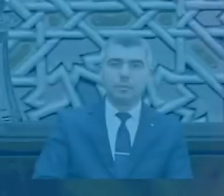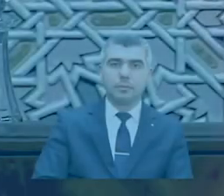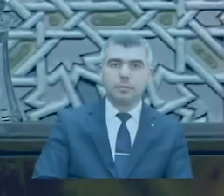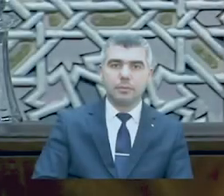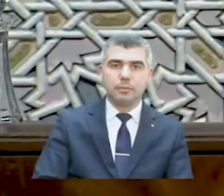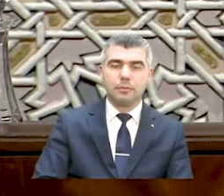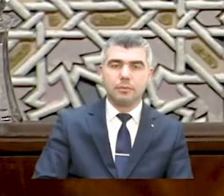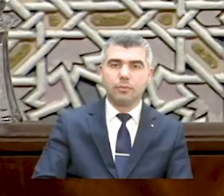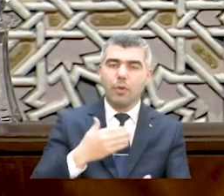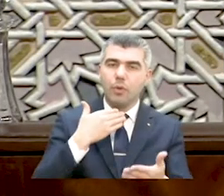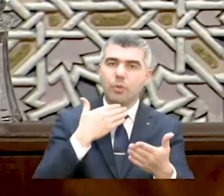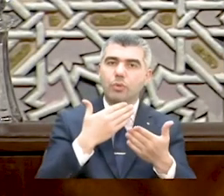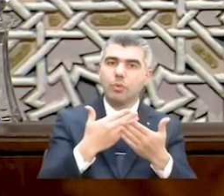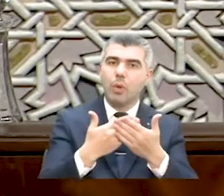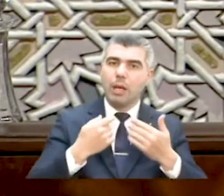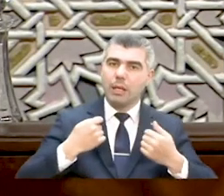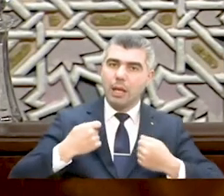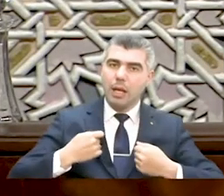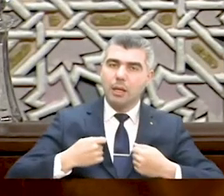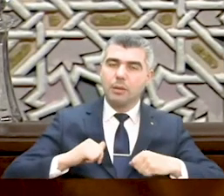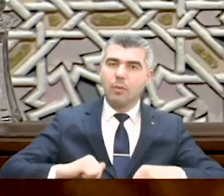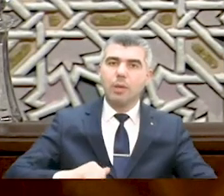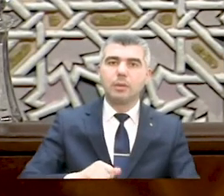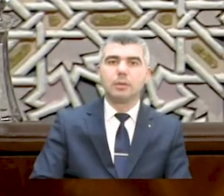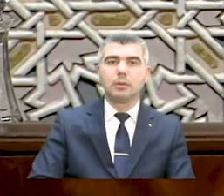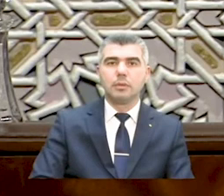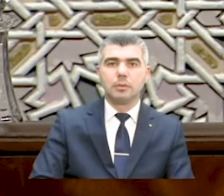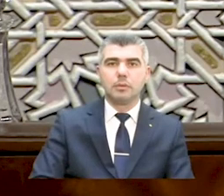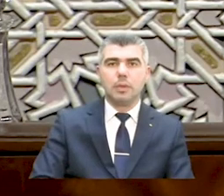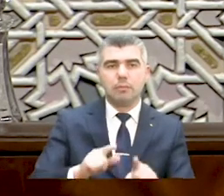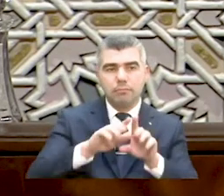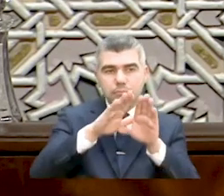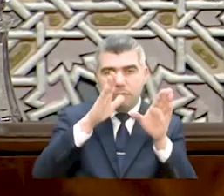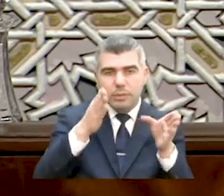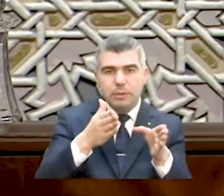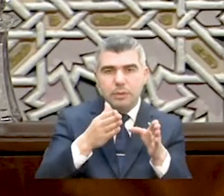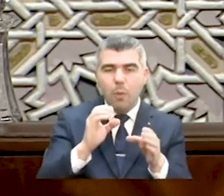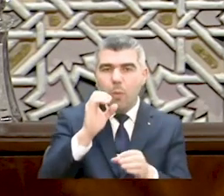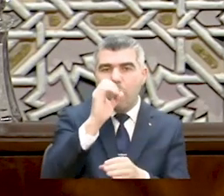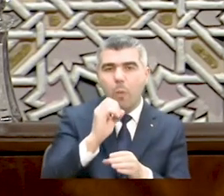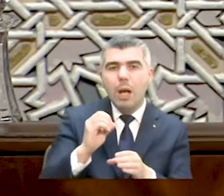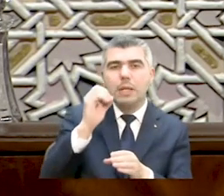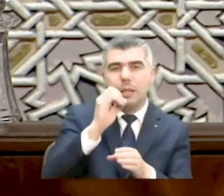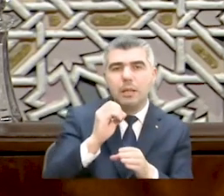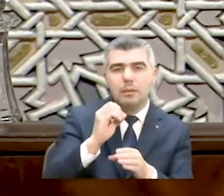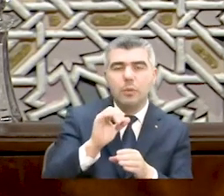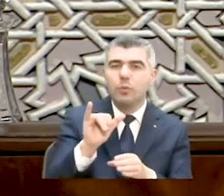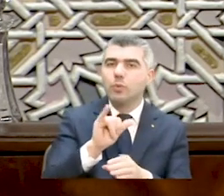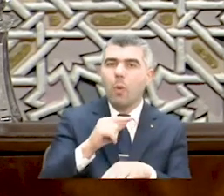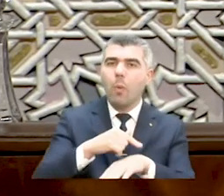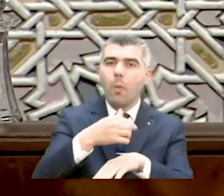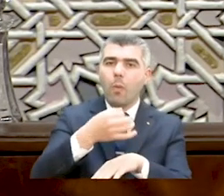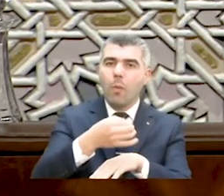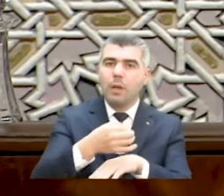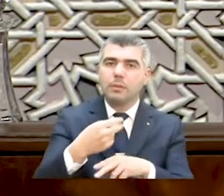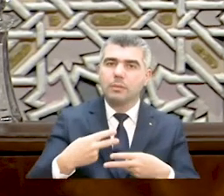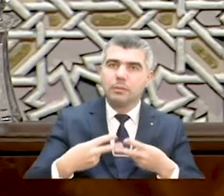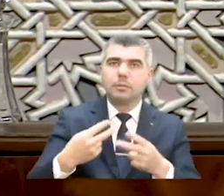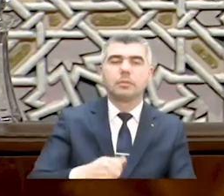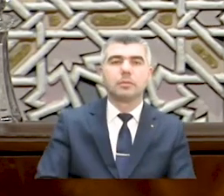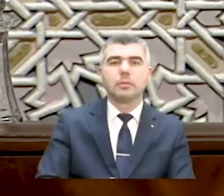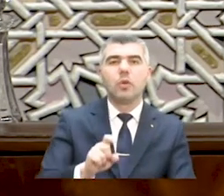شكرا السيده الرئيسه السيد الوزير نفاق تيشكا او نفق اوريكا فين وصل حنا كنعرفو